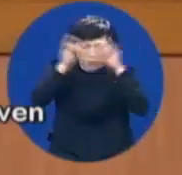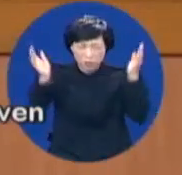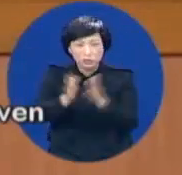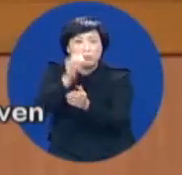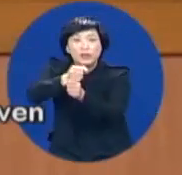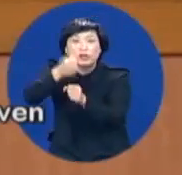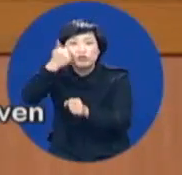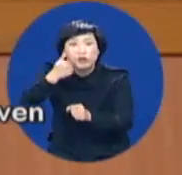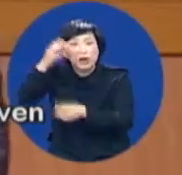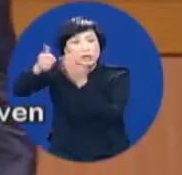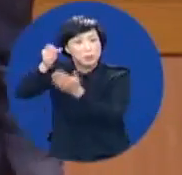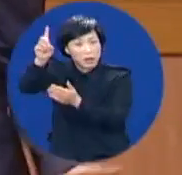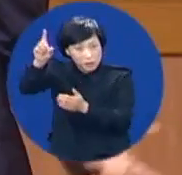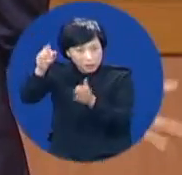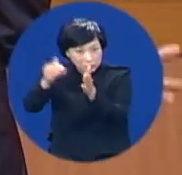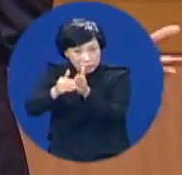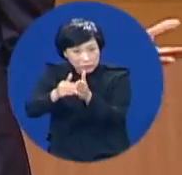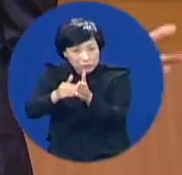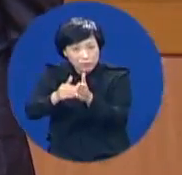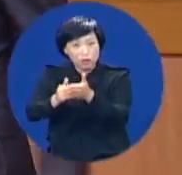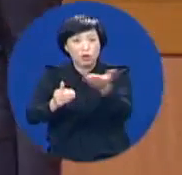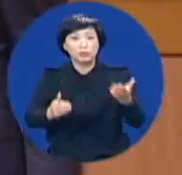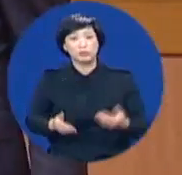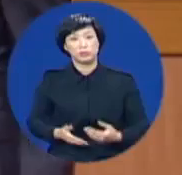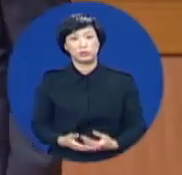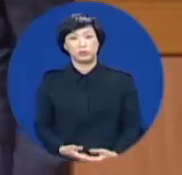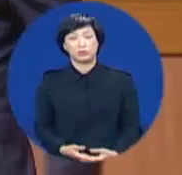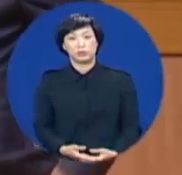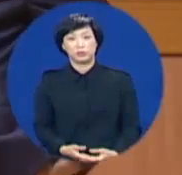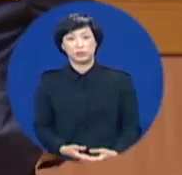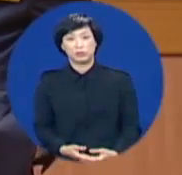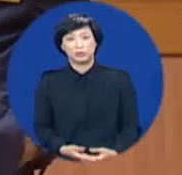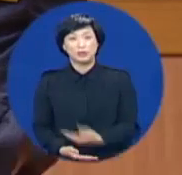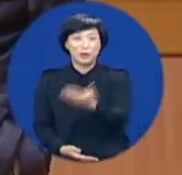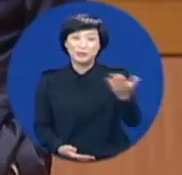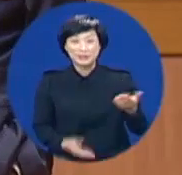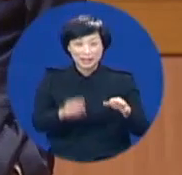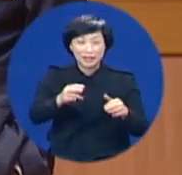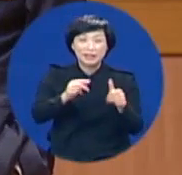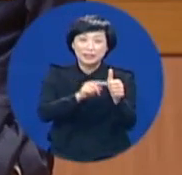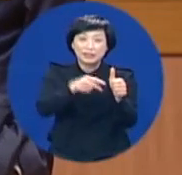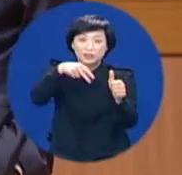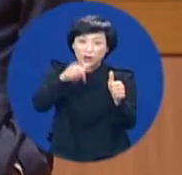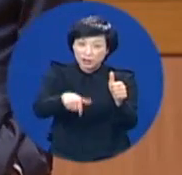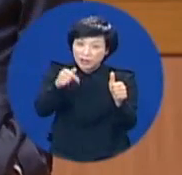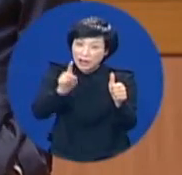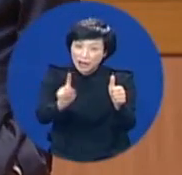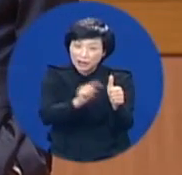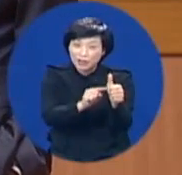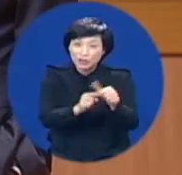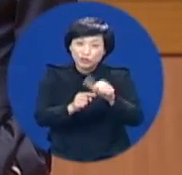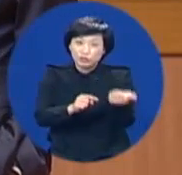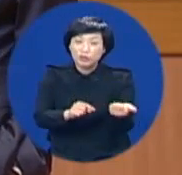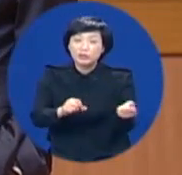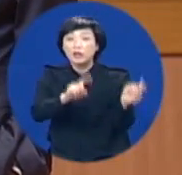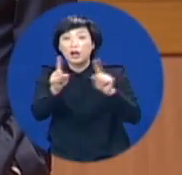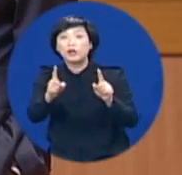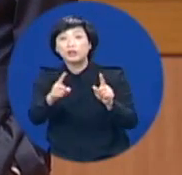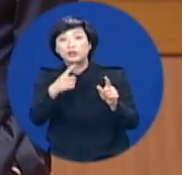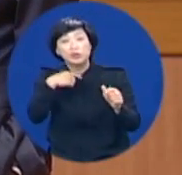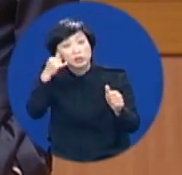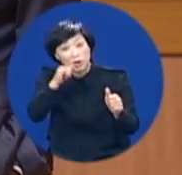분 하나님밖에 없다 이 말입니다. 야, 석가 죽었다 살아난다 소리 들었어요? 누구지로 죽어서